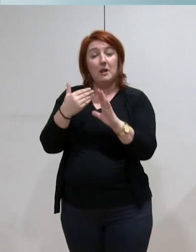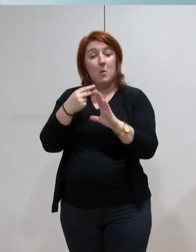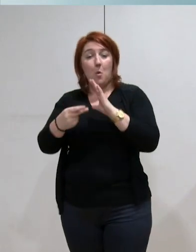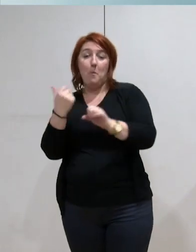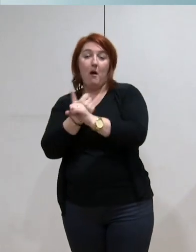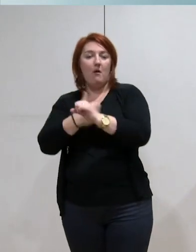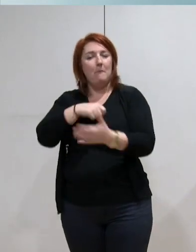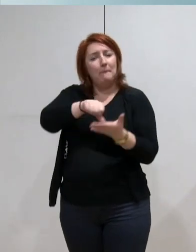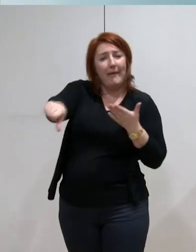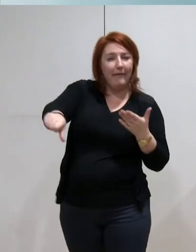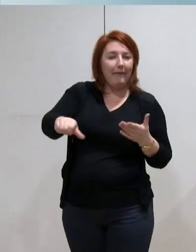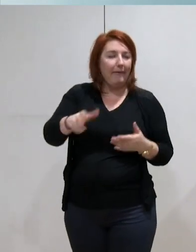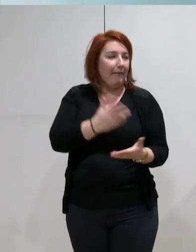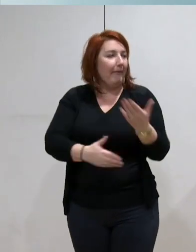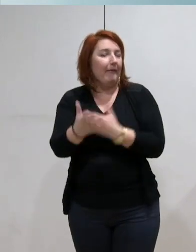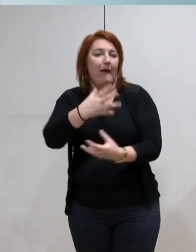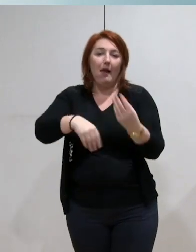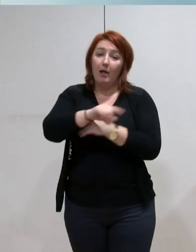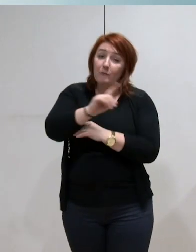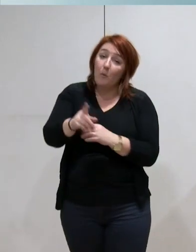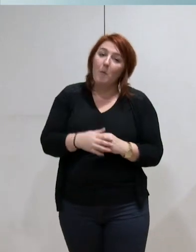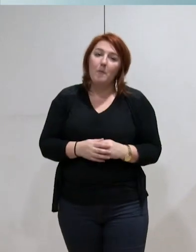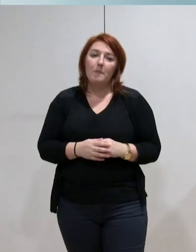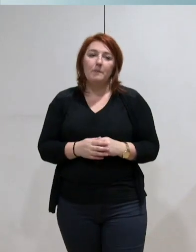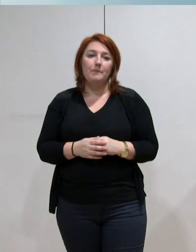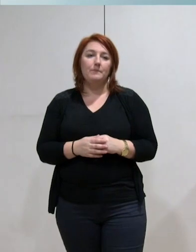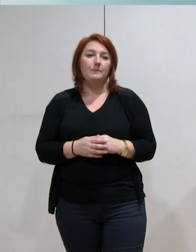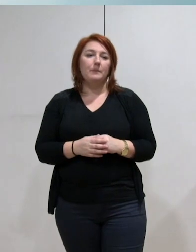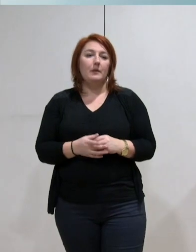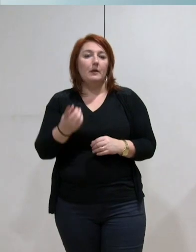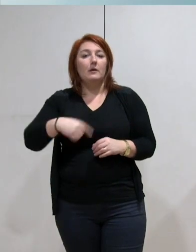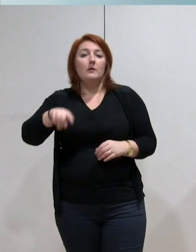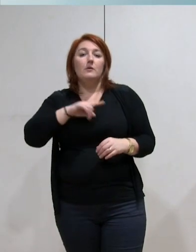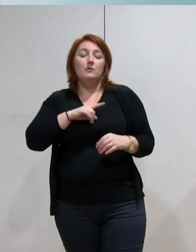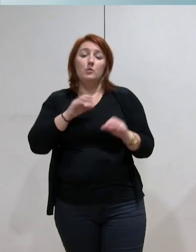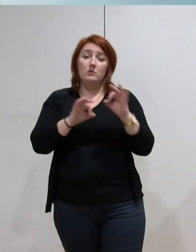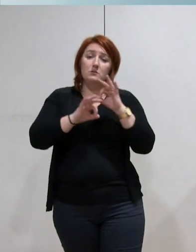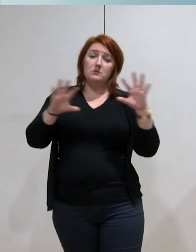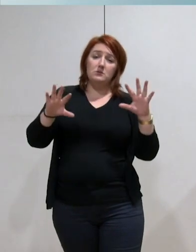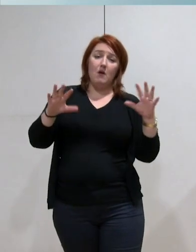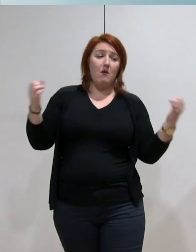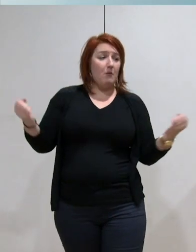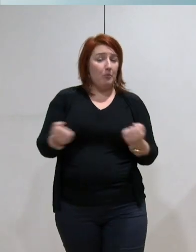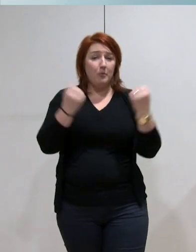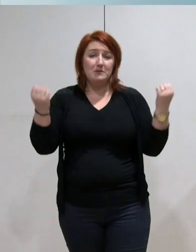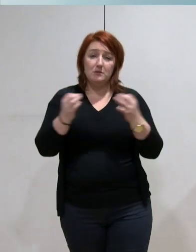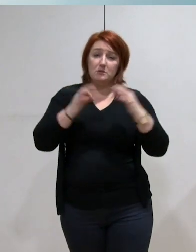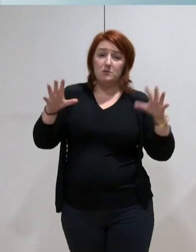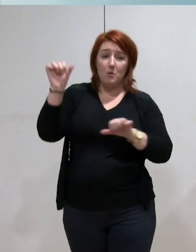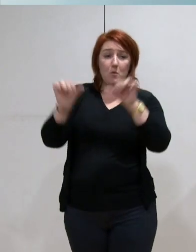attribuer plusieurs marchés représentant plus de 150000 € sans publicité ni mise en concurrence à des sympathisants patentés